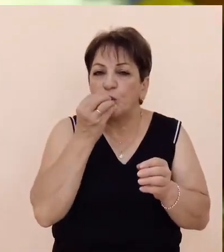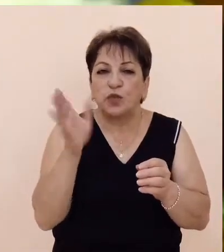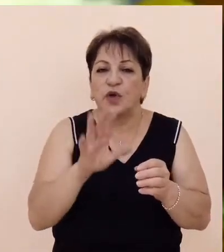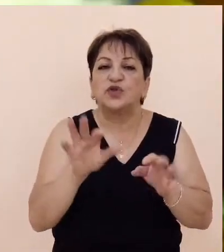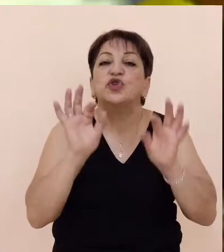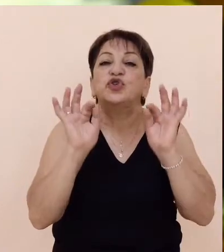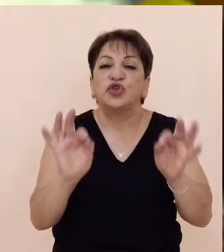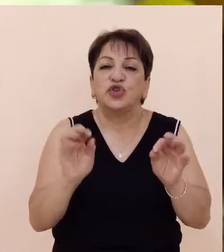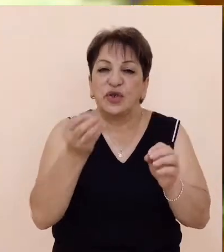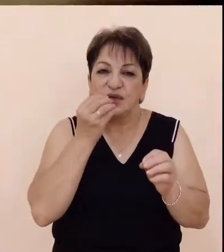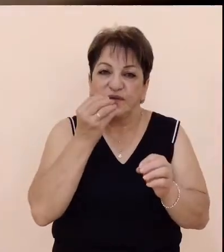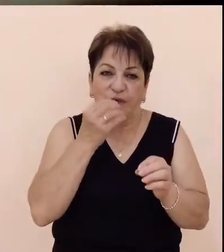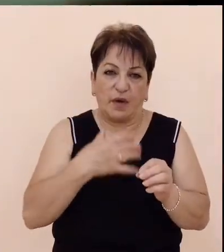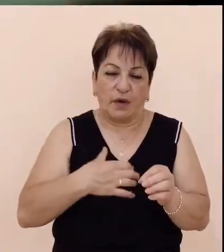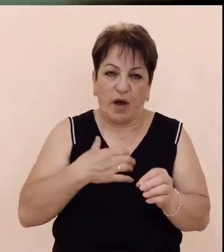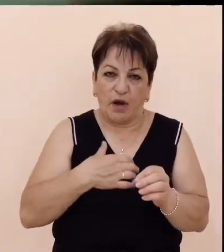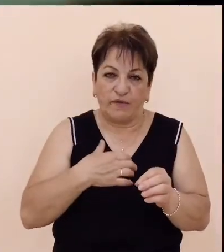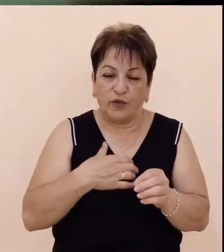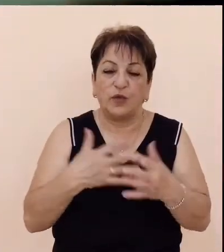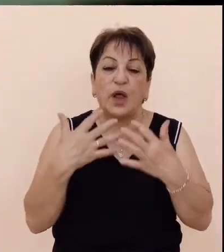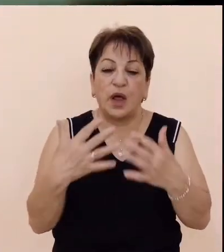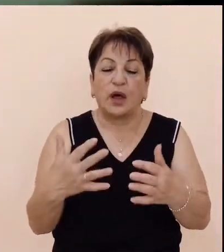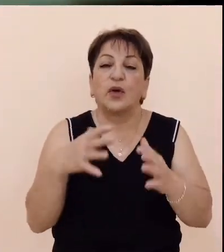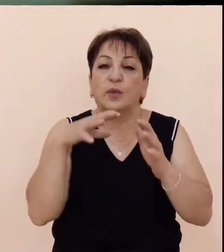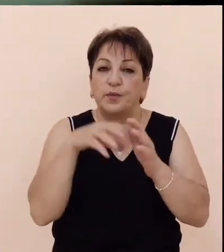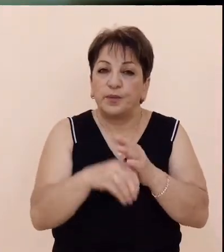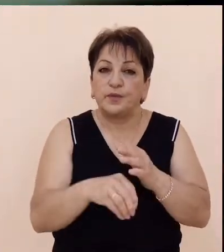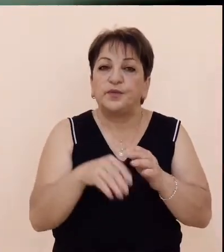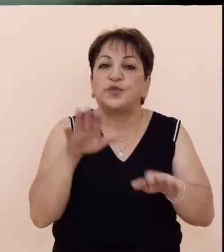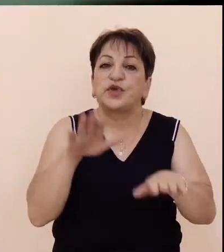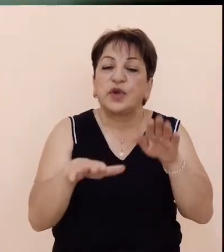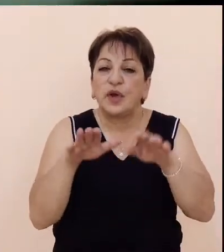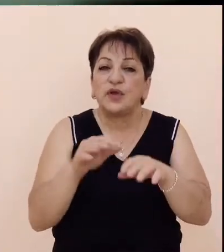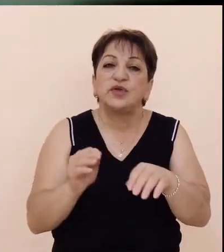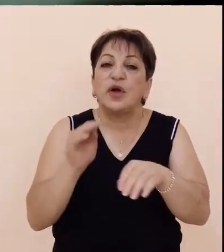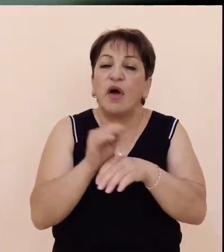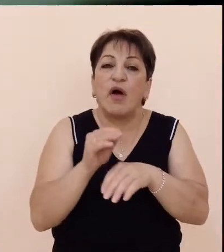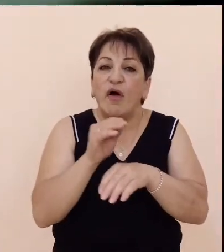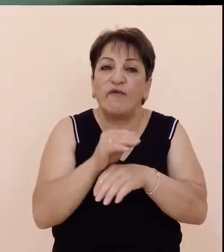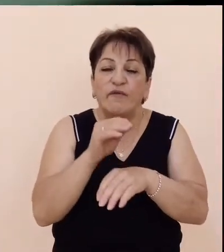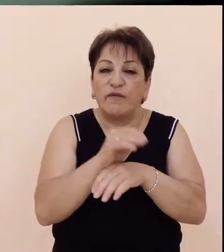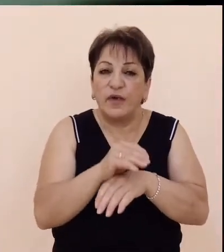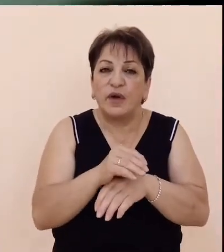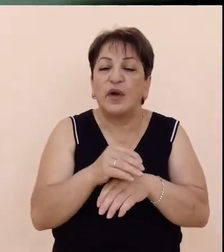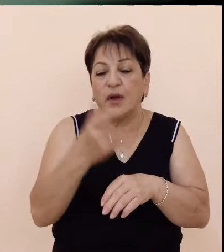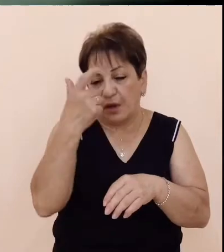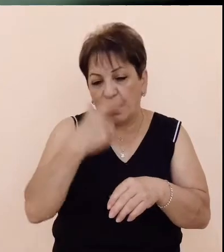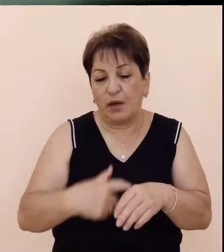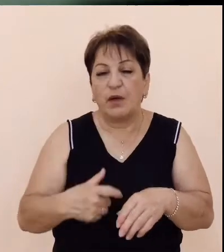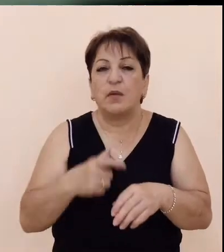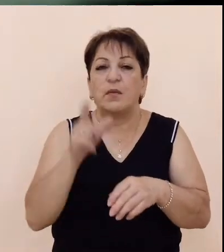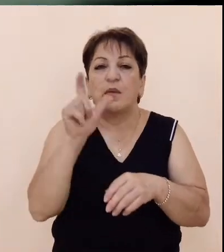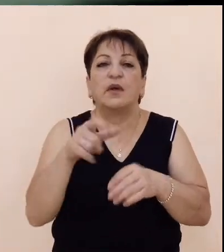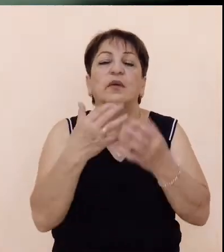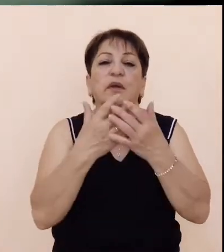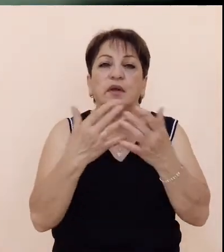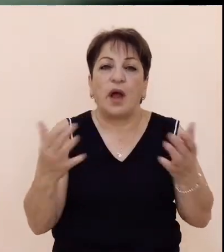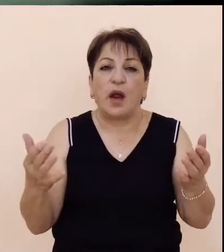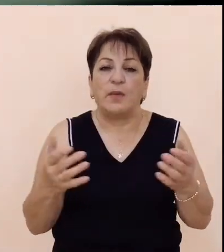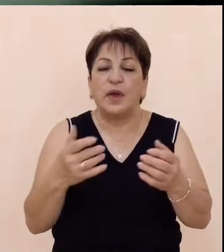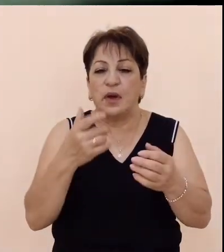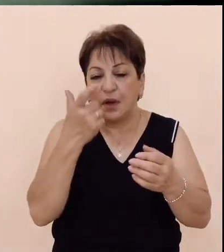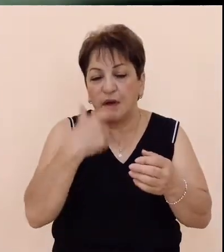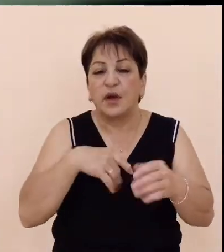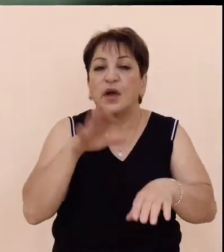ճիշտ սնվելն է։ Հղիության ընթացքում քաշի ավելացումը խիստ անհատական է, այն կախված է